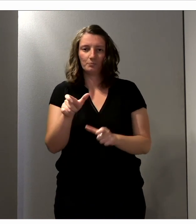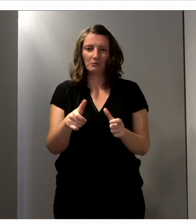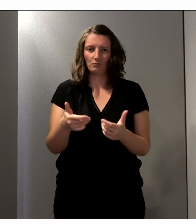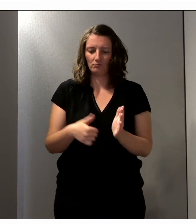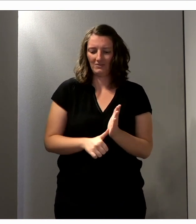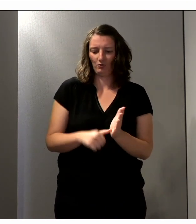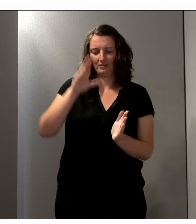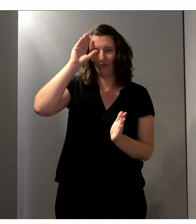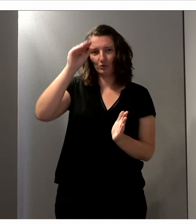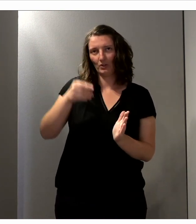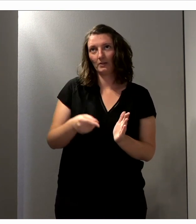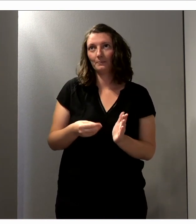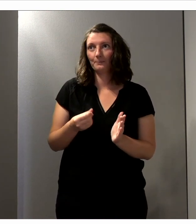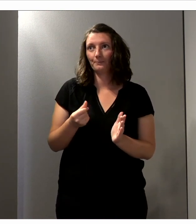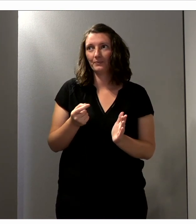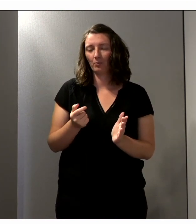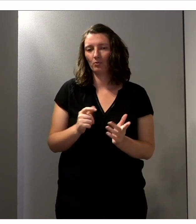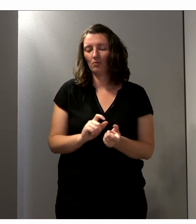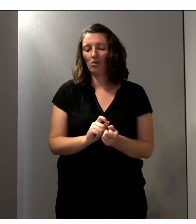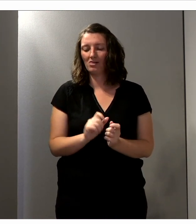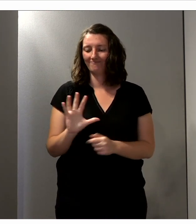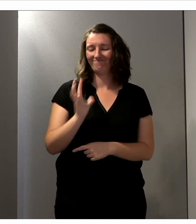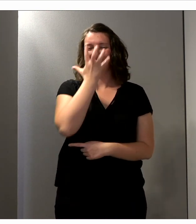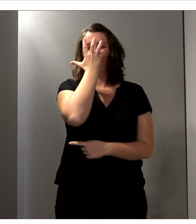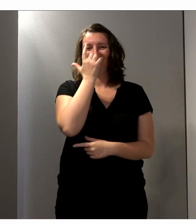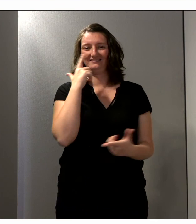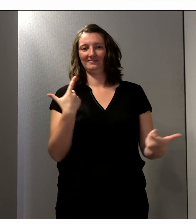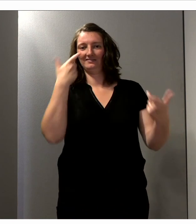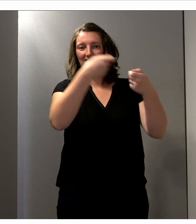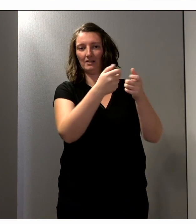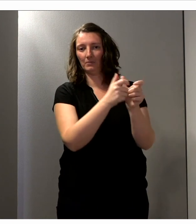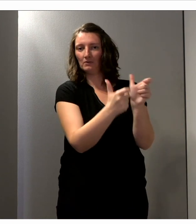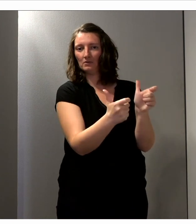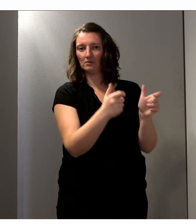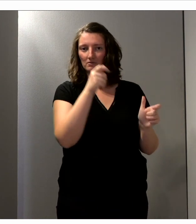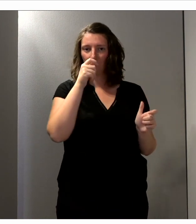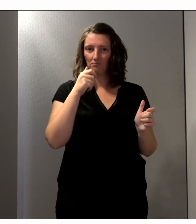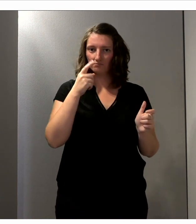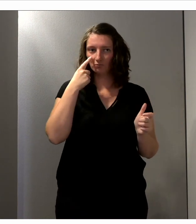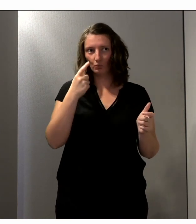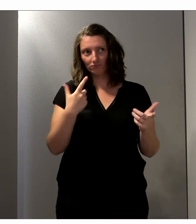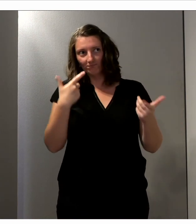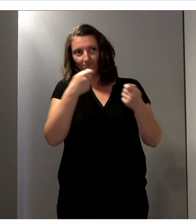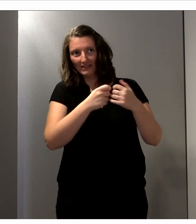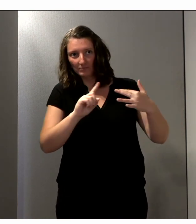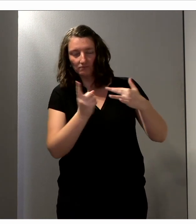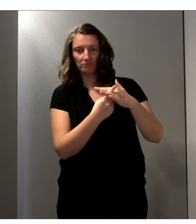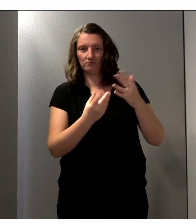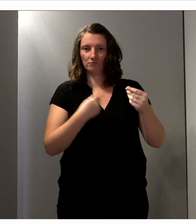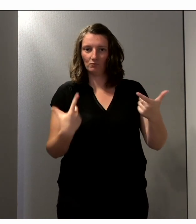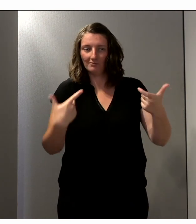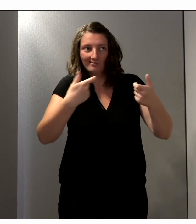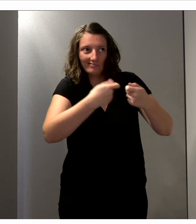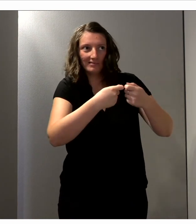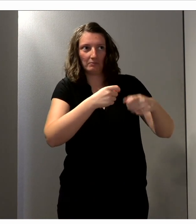professionnelle était finalement travestie pour répondre à une logique d'accès ou de maintien, quoi qu'il en coûte.